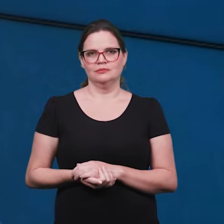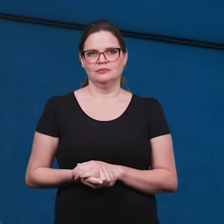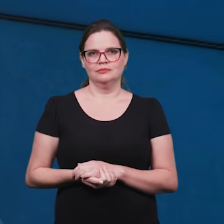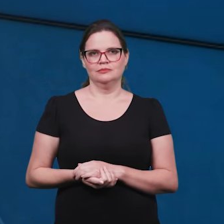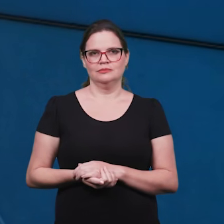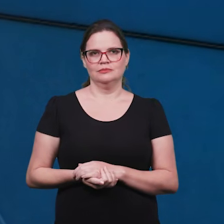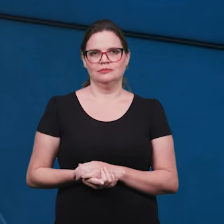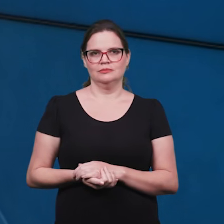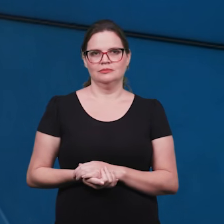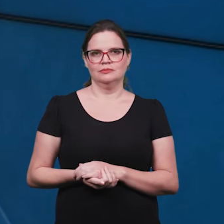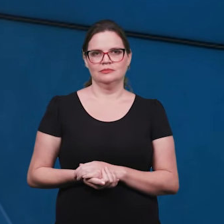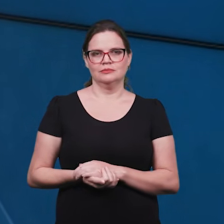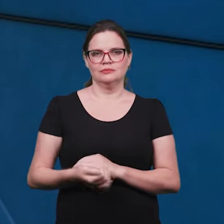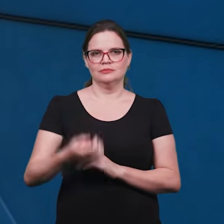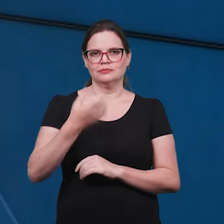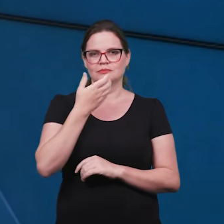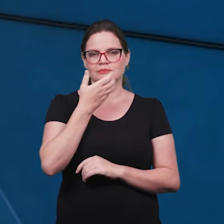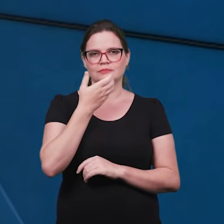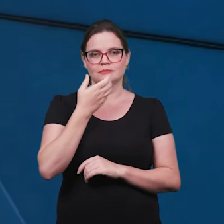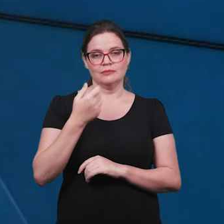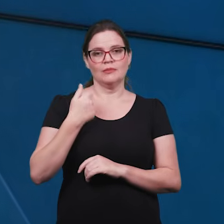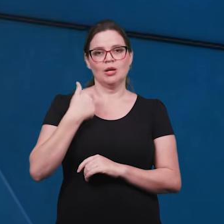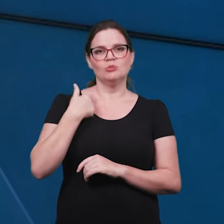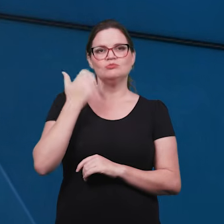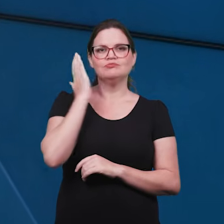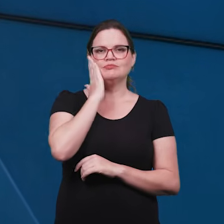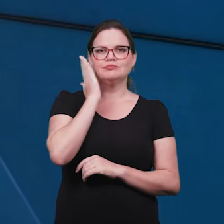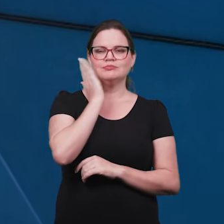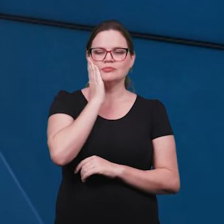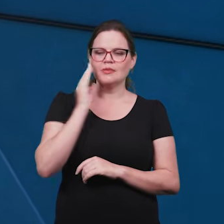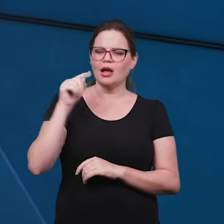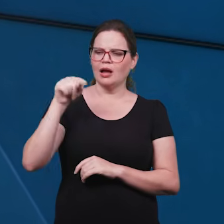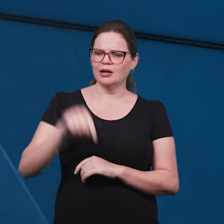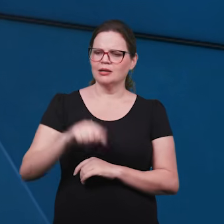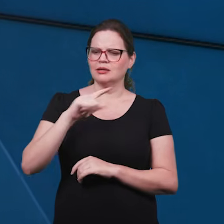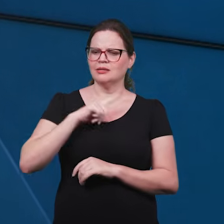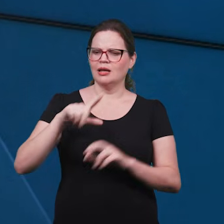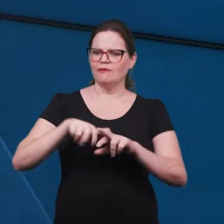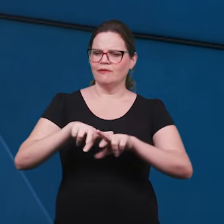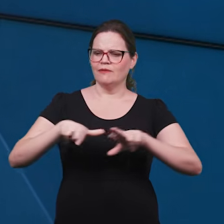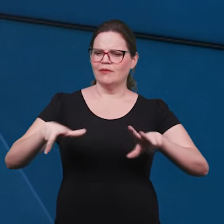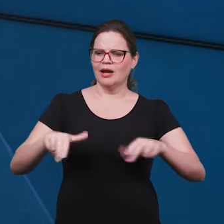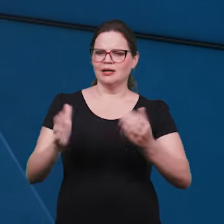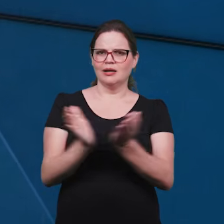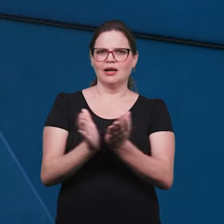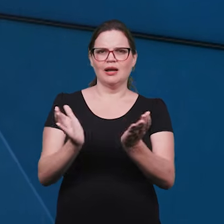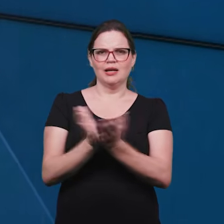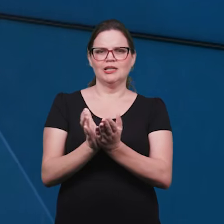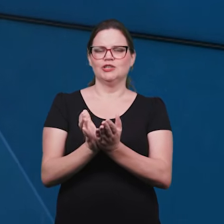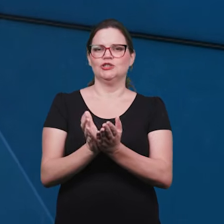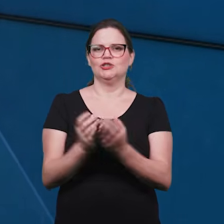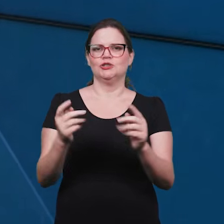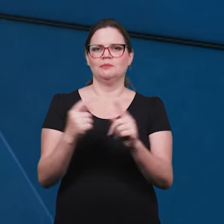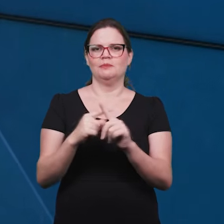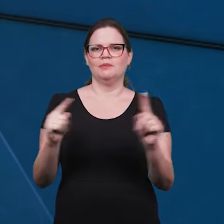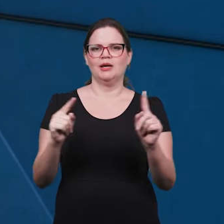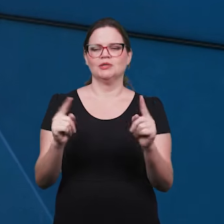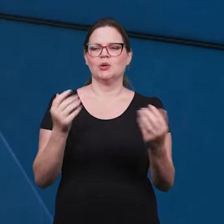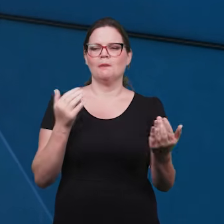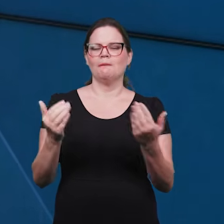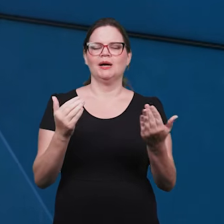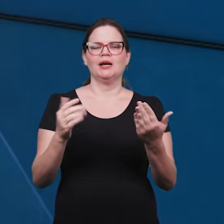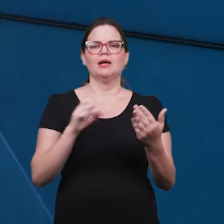как половина Литвы вообще жительства. Eu entendi que aqui são tantos crentes como a